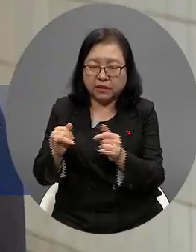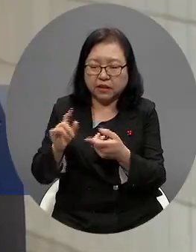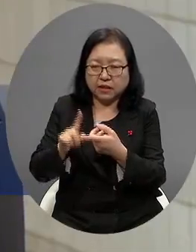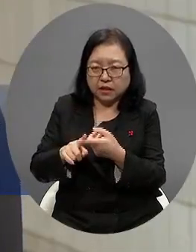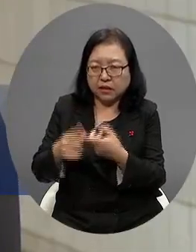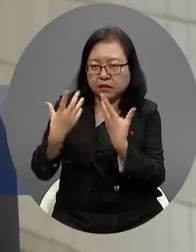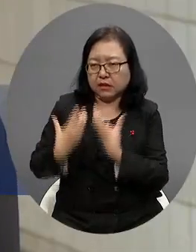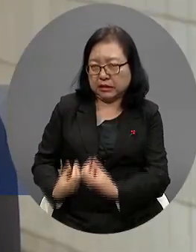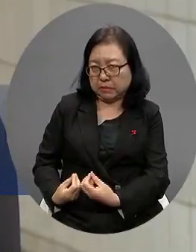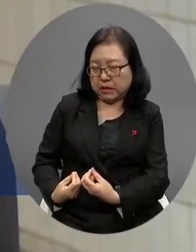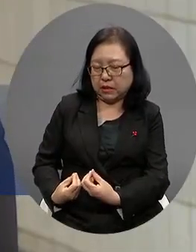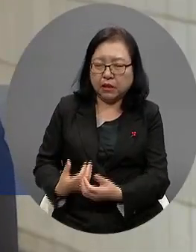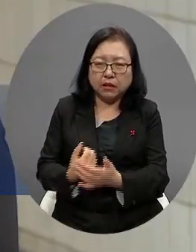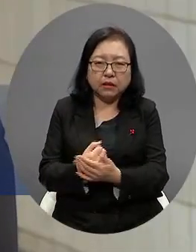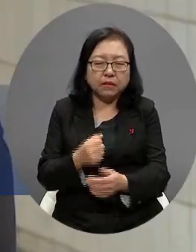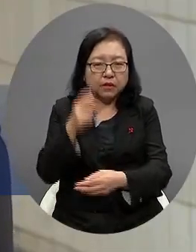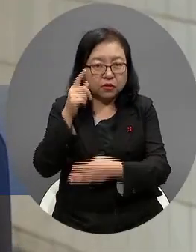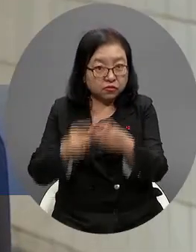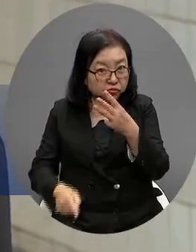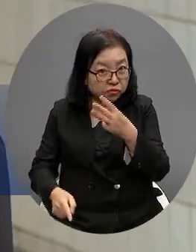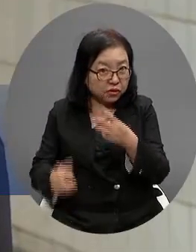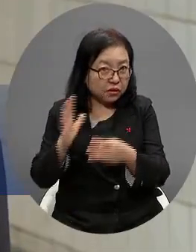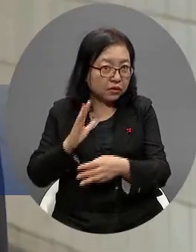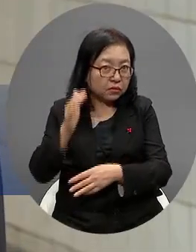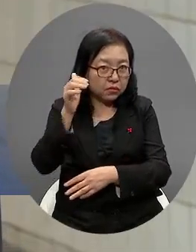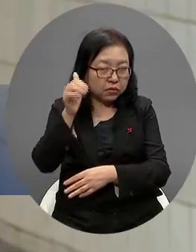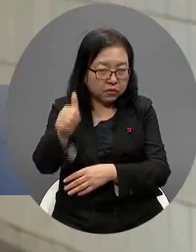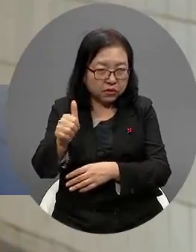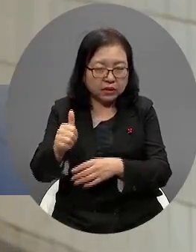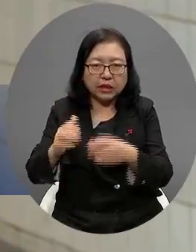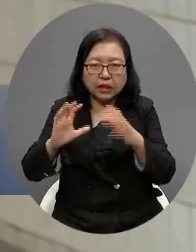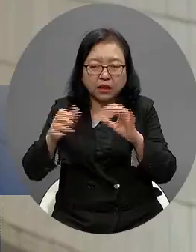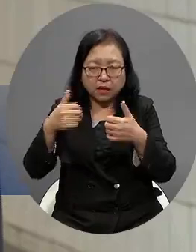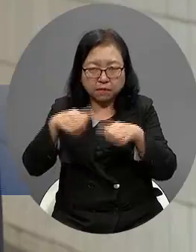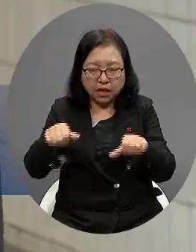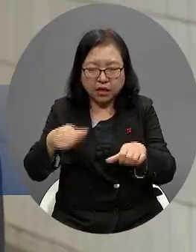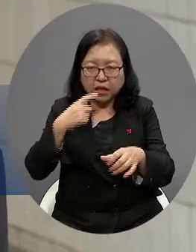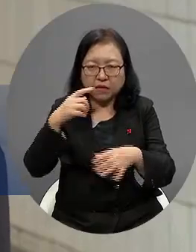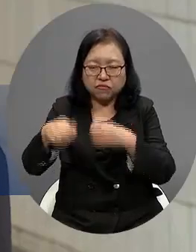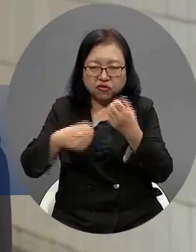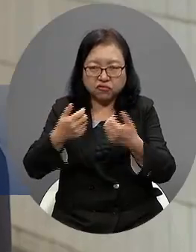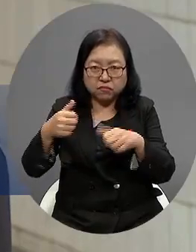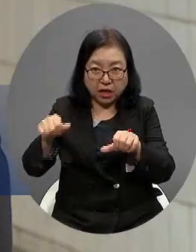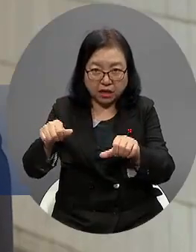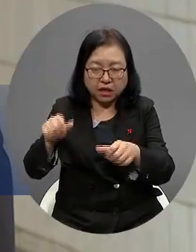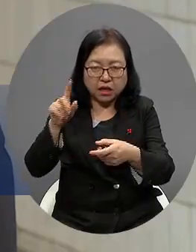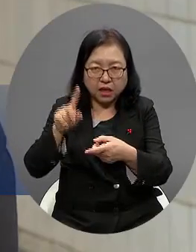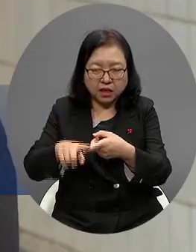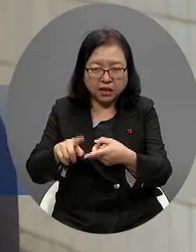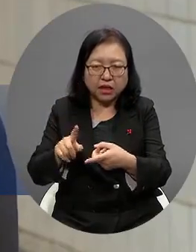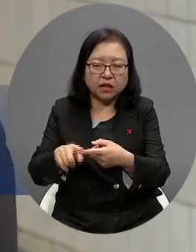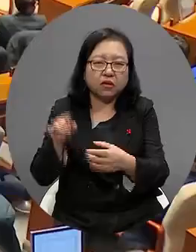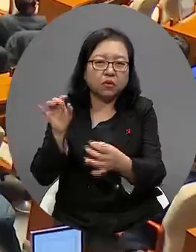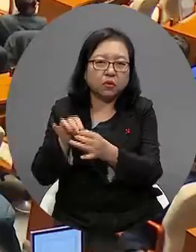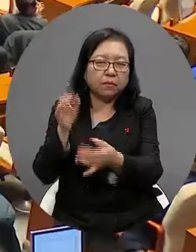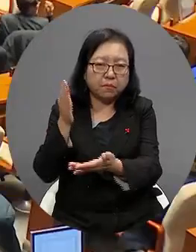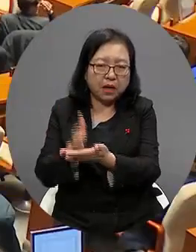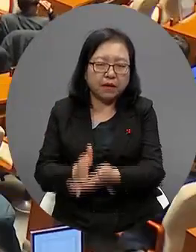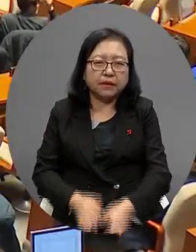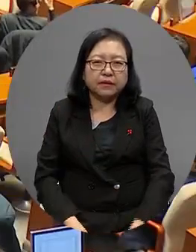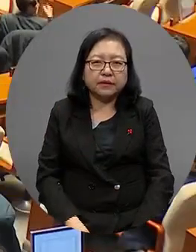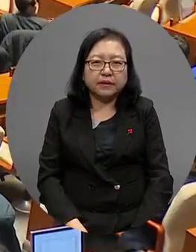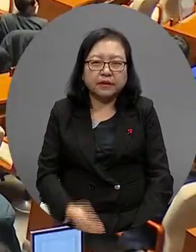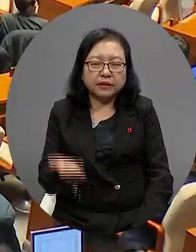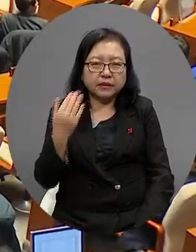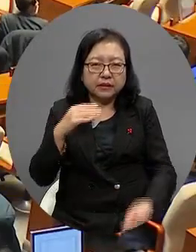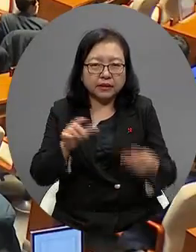생각하고요. 윤석열의 그 헌정 파괴, 민주주의 파괴에 동의한 세력으로 생각할 것이기 때문에.